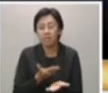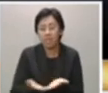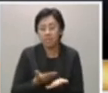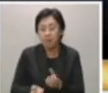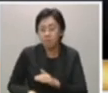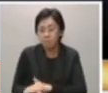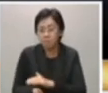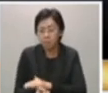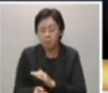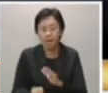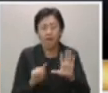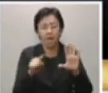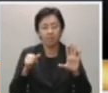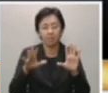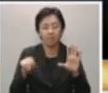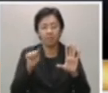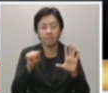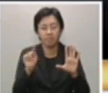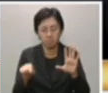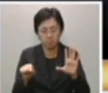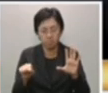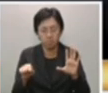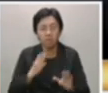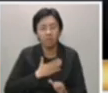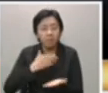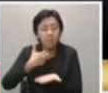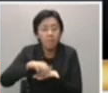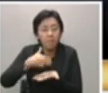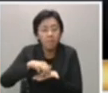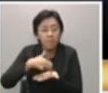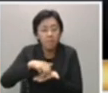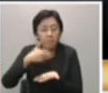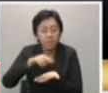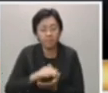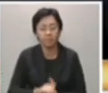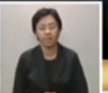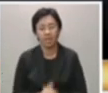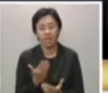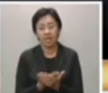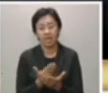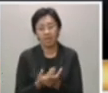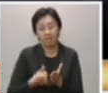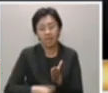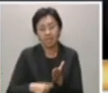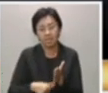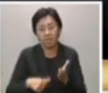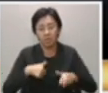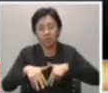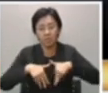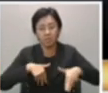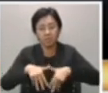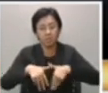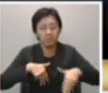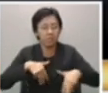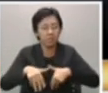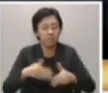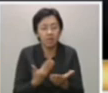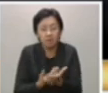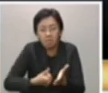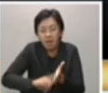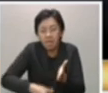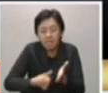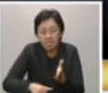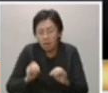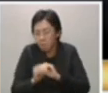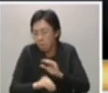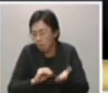โต๊ะ 5-15% อย่างที่ผมได้กราบเรียนไปตั้งเบื้องต้นเงินภาษีอากรของพี่น้องประชาชน